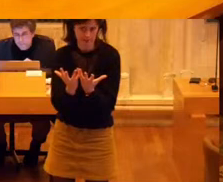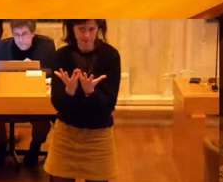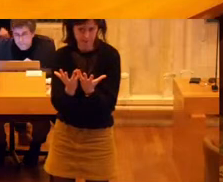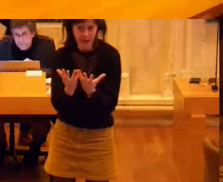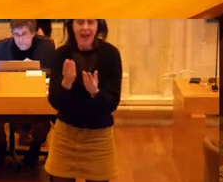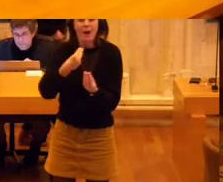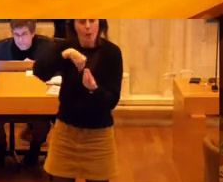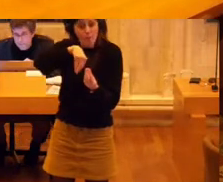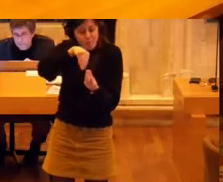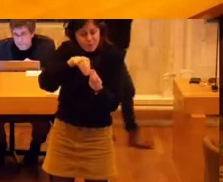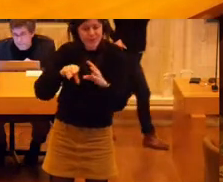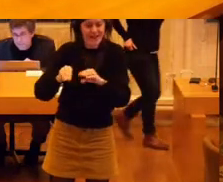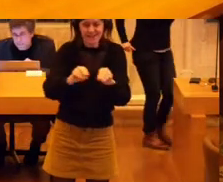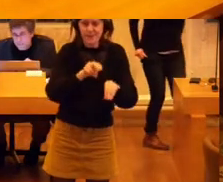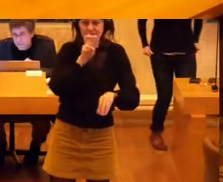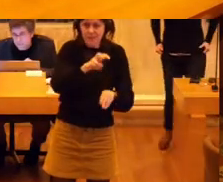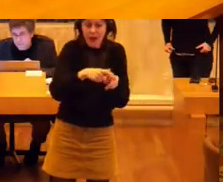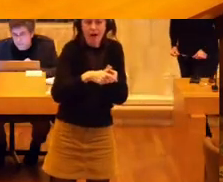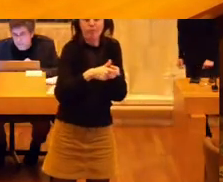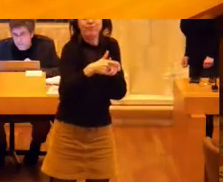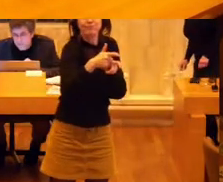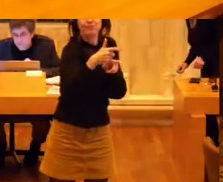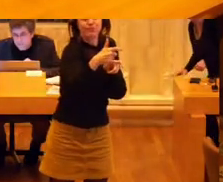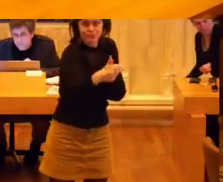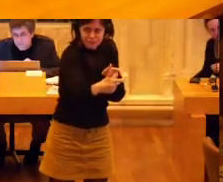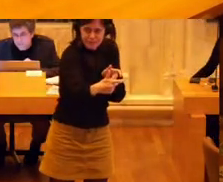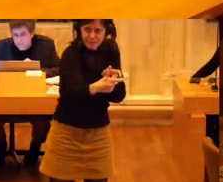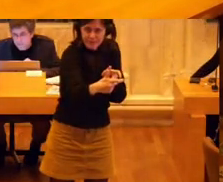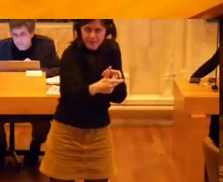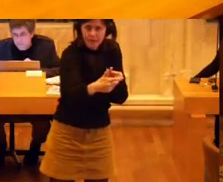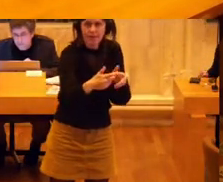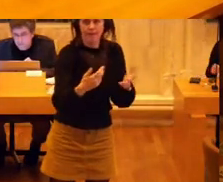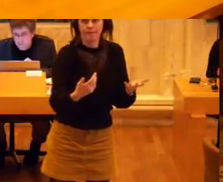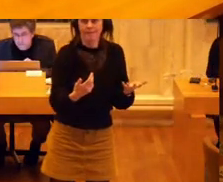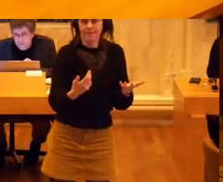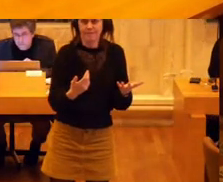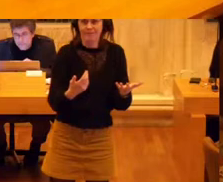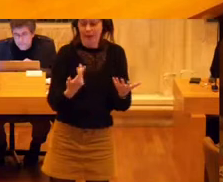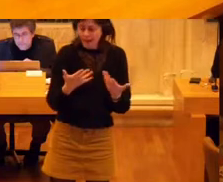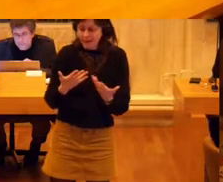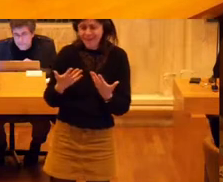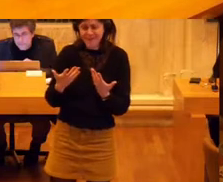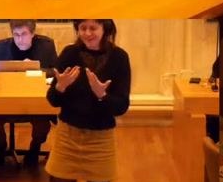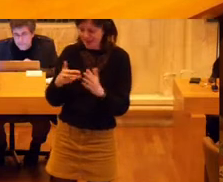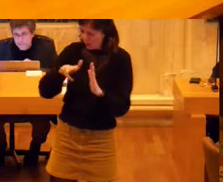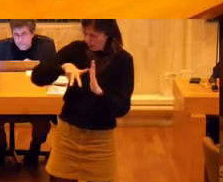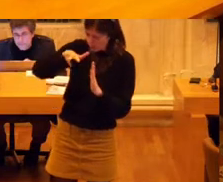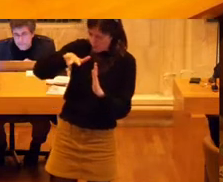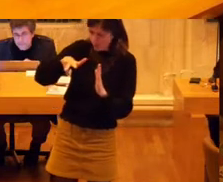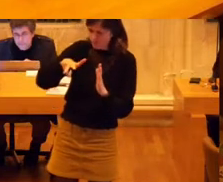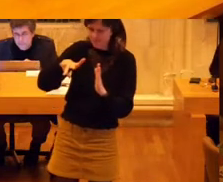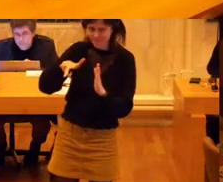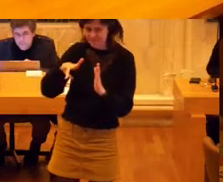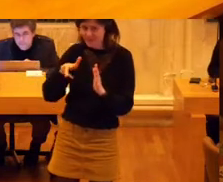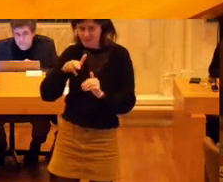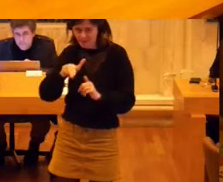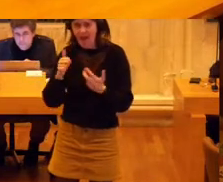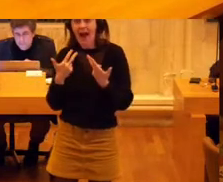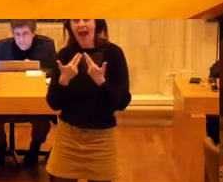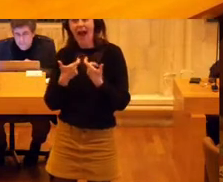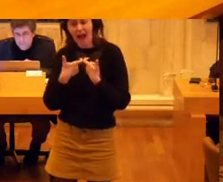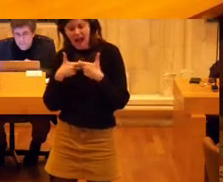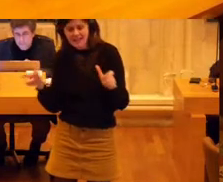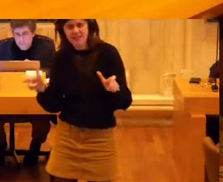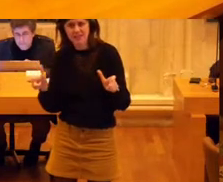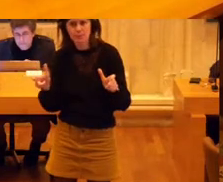un espace vert en conservant ses fonctionnalités et en proposant des logements qui vont être accessibles, moins